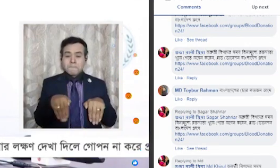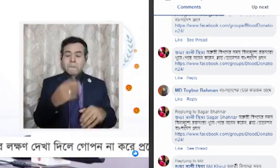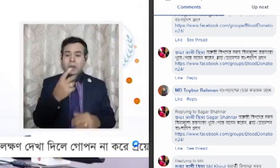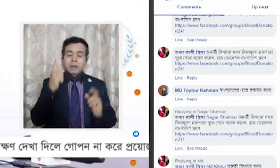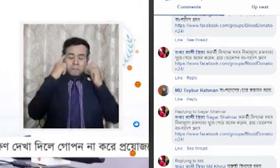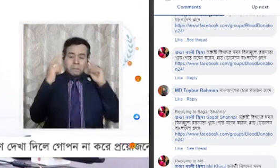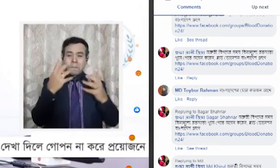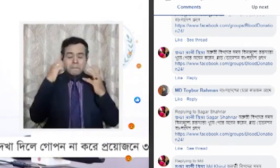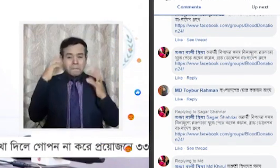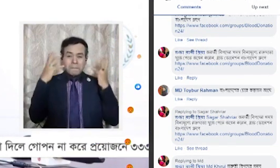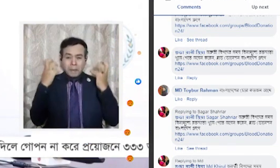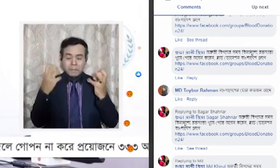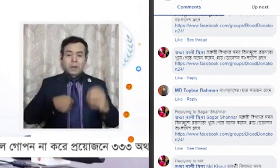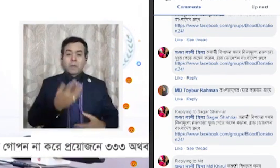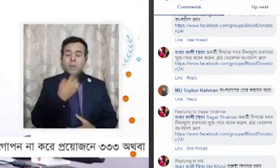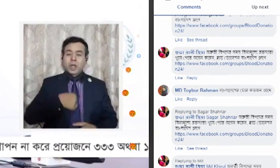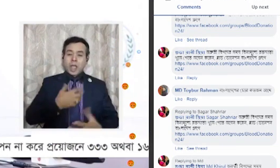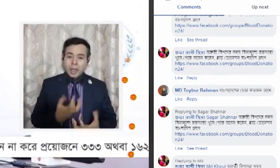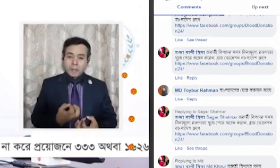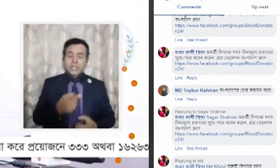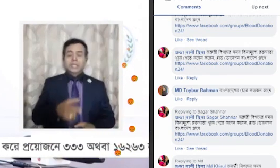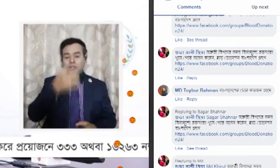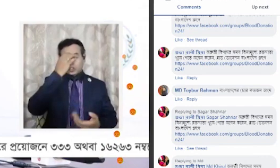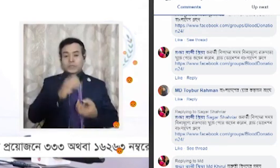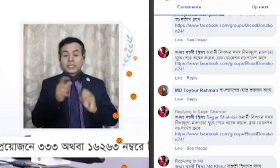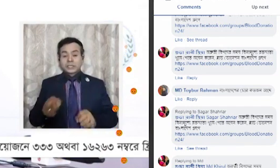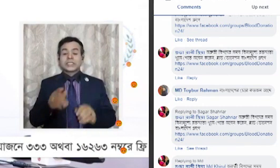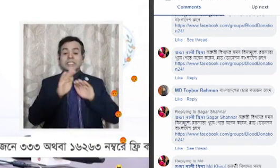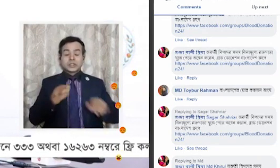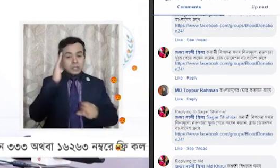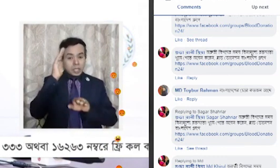শিশুরা এবং ছাত্রছাত্রীরা, তারা যেভাবে অনলাইন